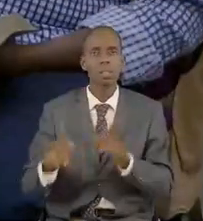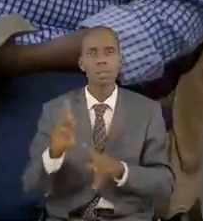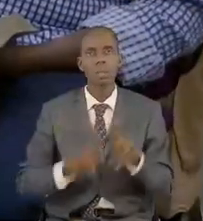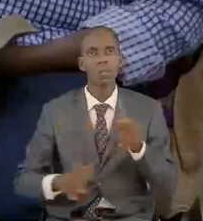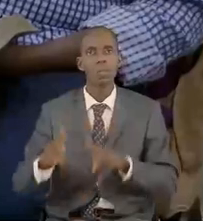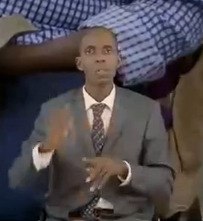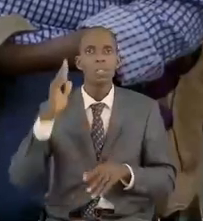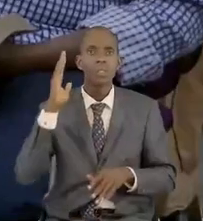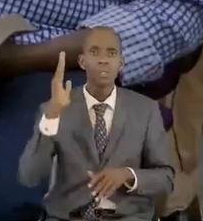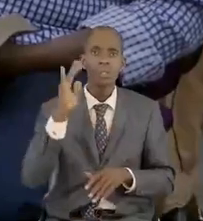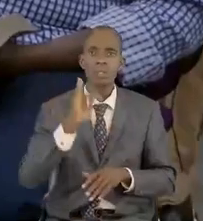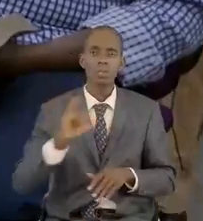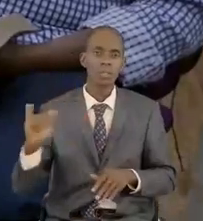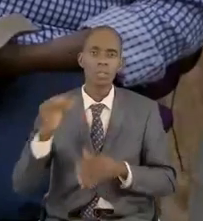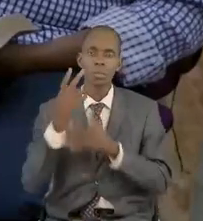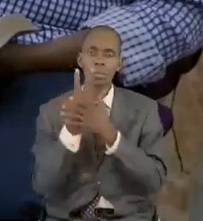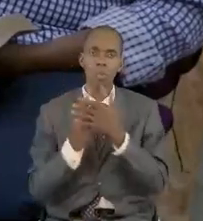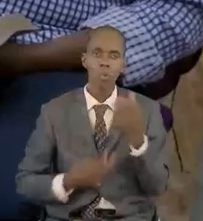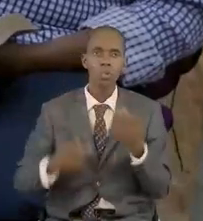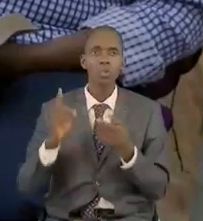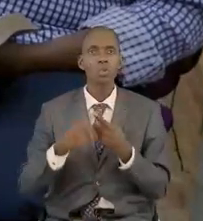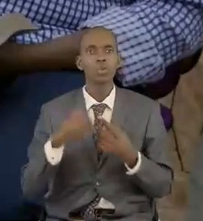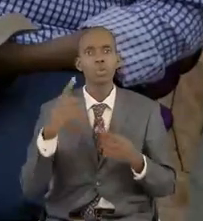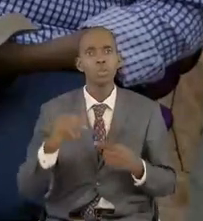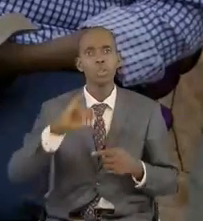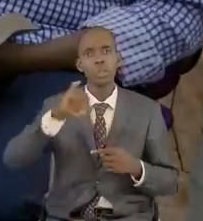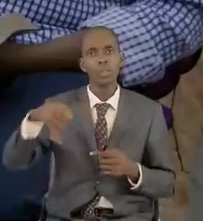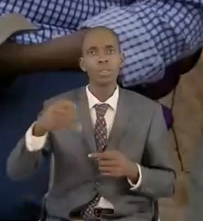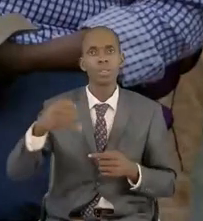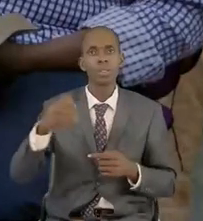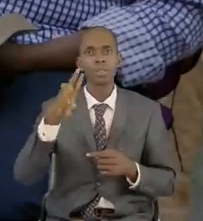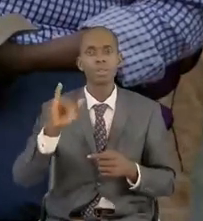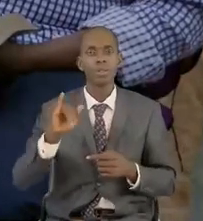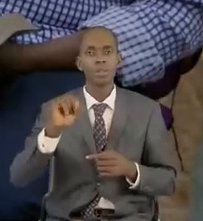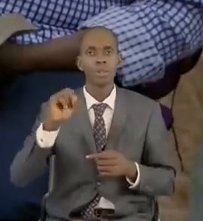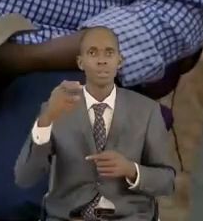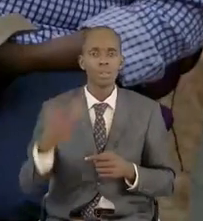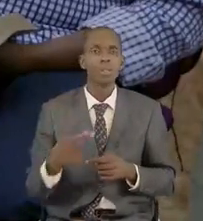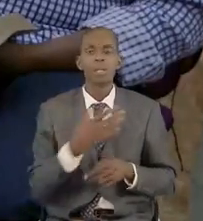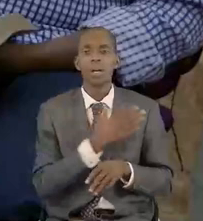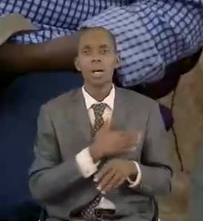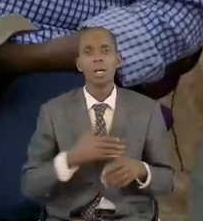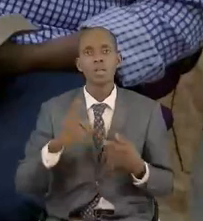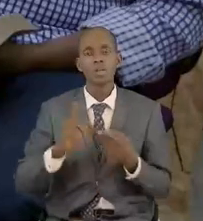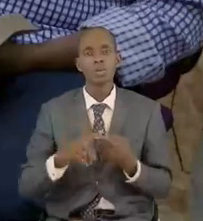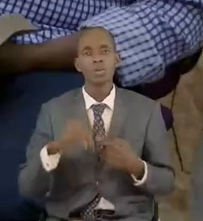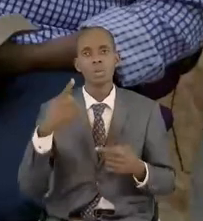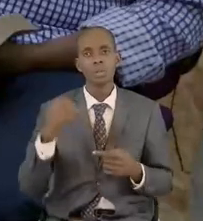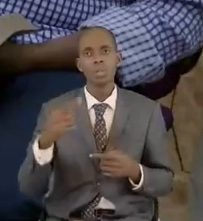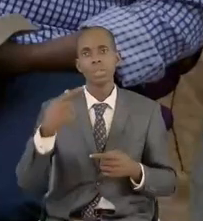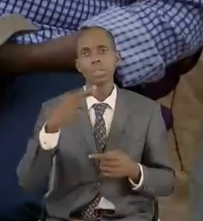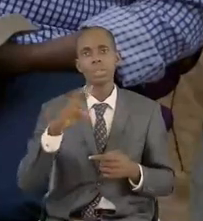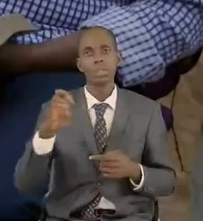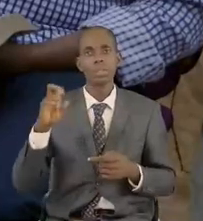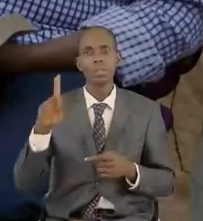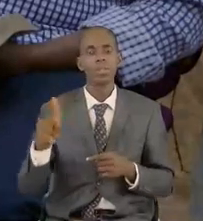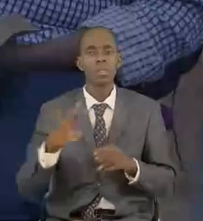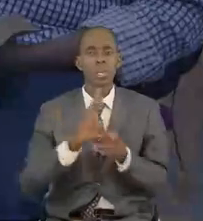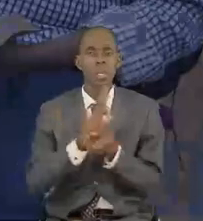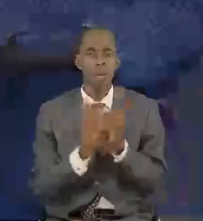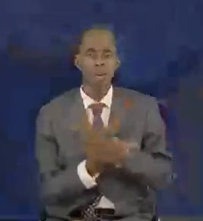païens annonçant aux Juifs et au grec la repentance